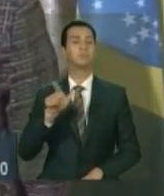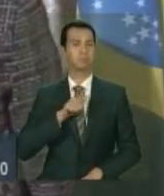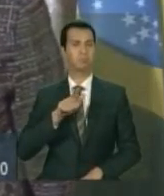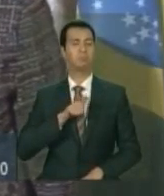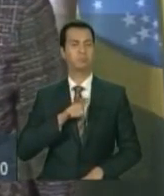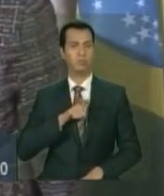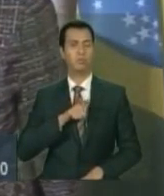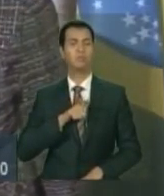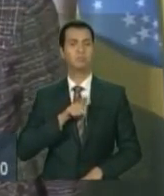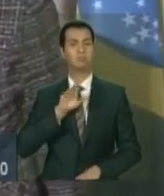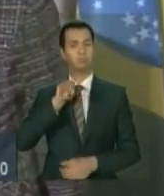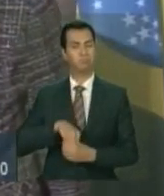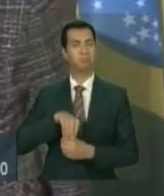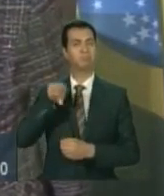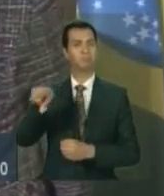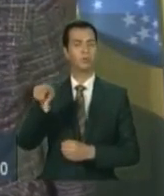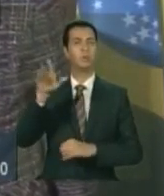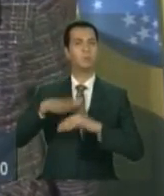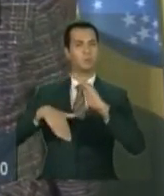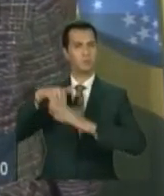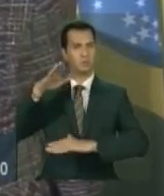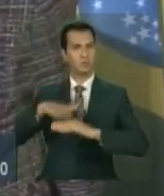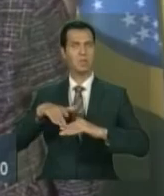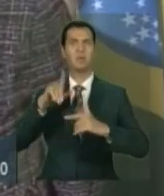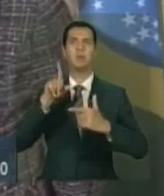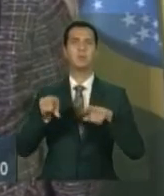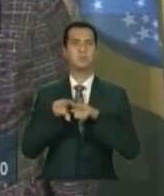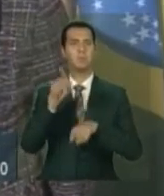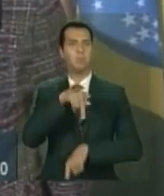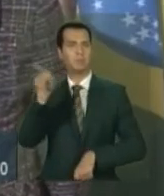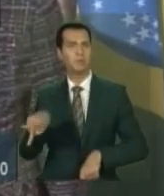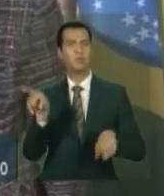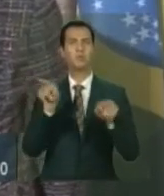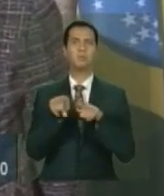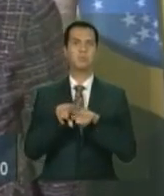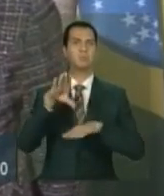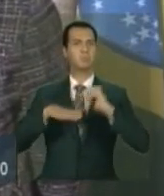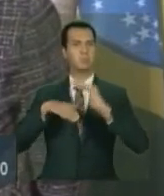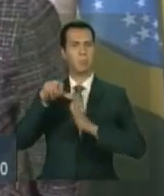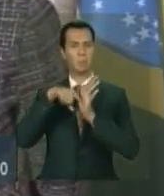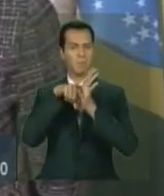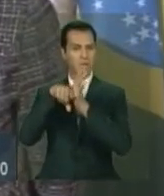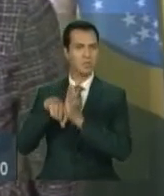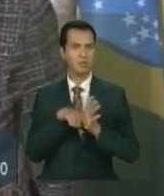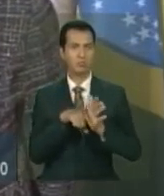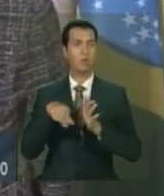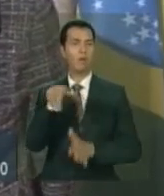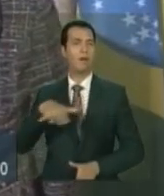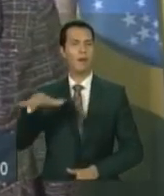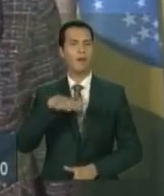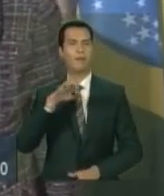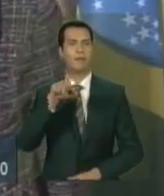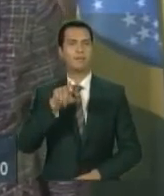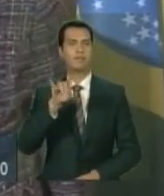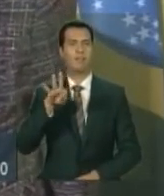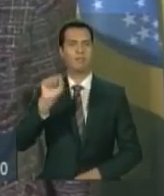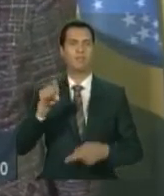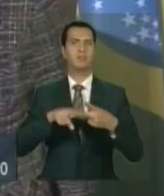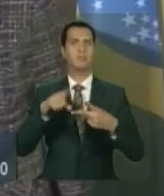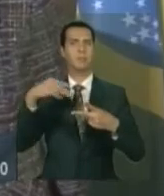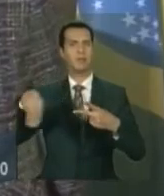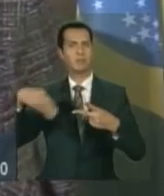profissionais e professores e pesquisadores na área de ciências exatas, matemáticas,